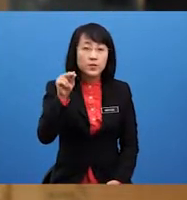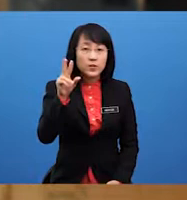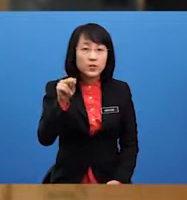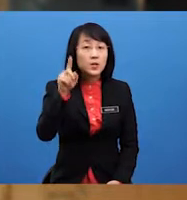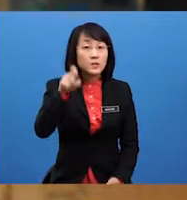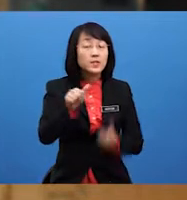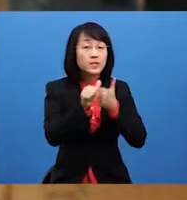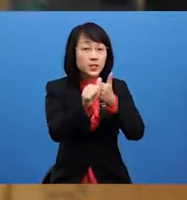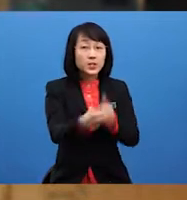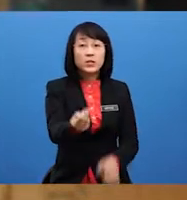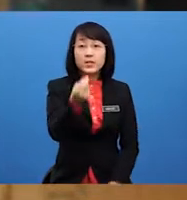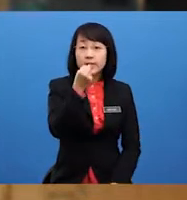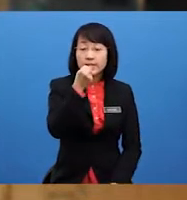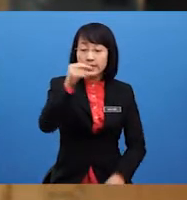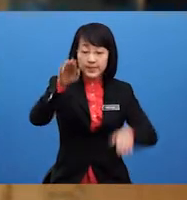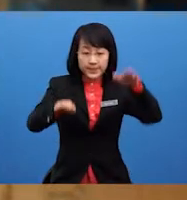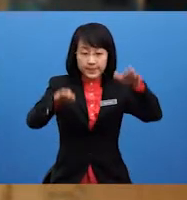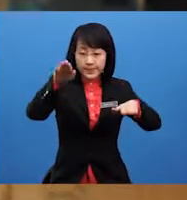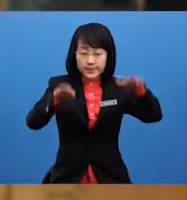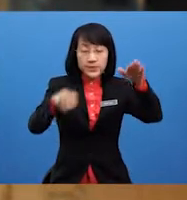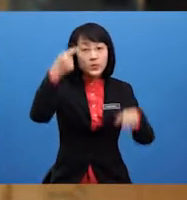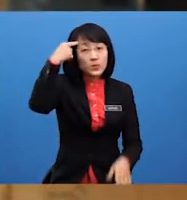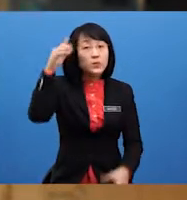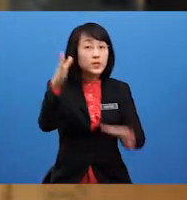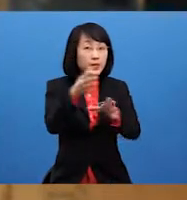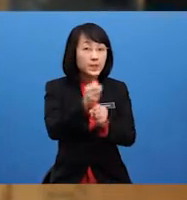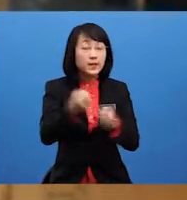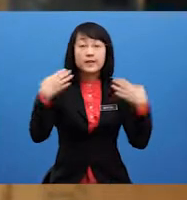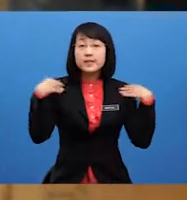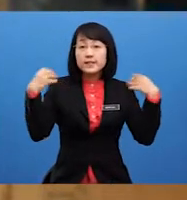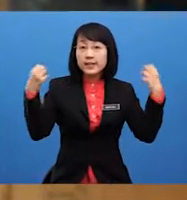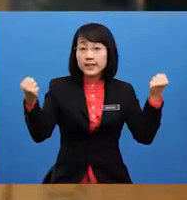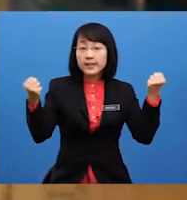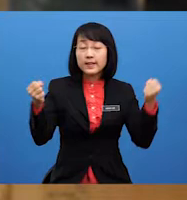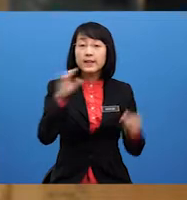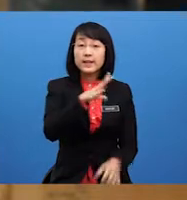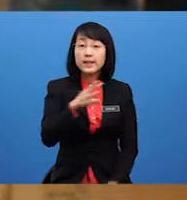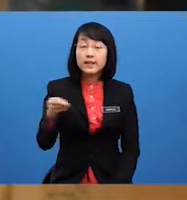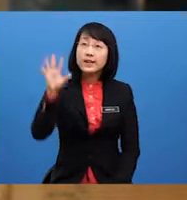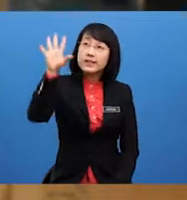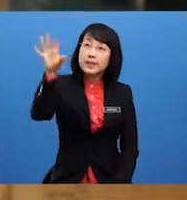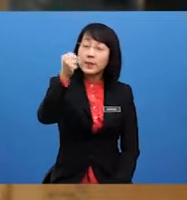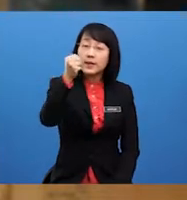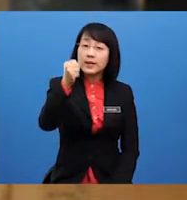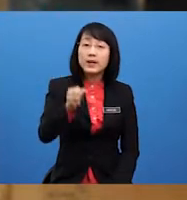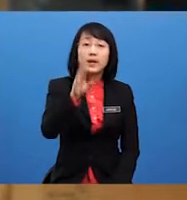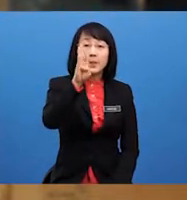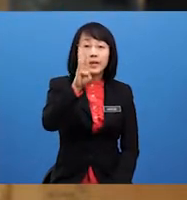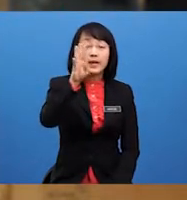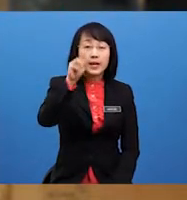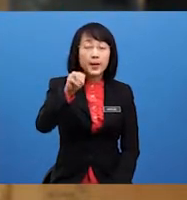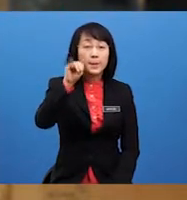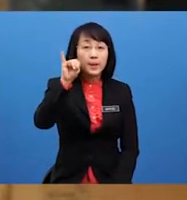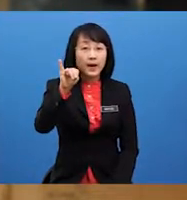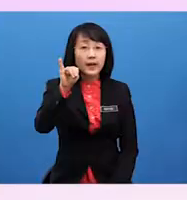gizi seimbang bagi mendapatkan kesihatan dan mencapai indeks berat badan